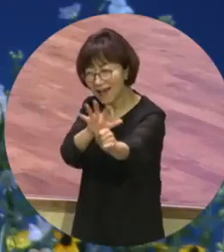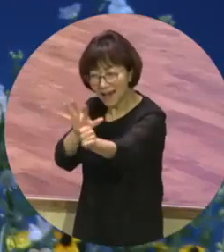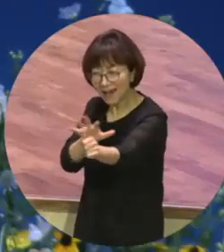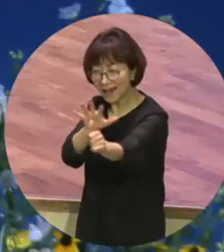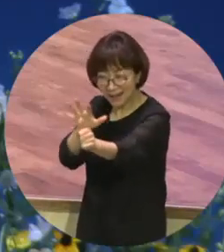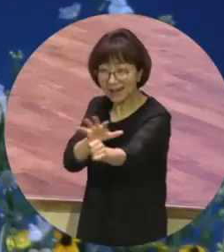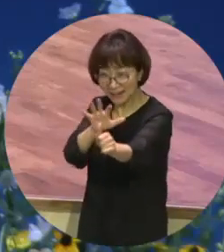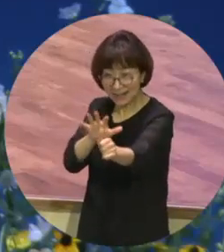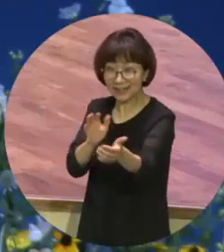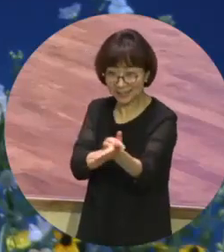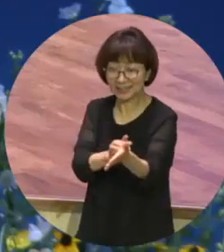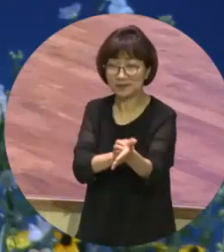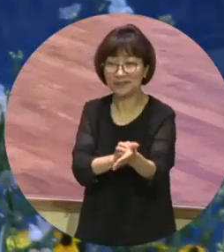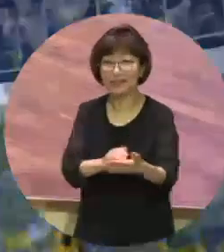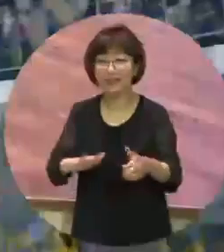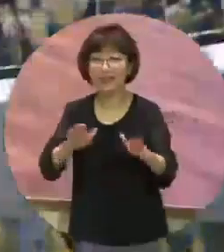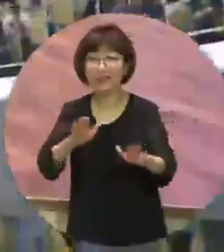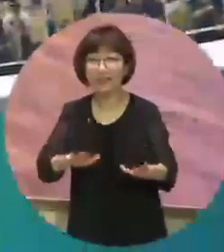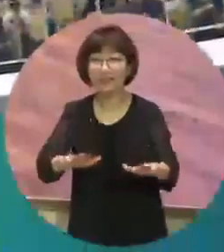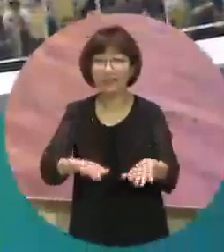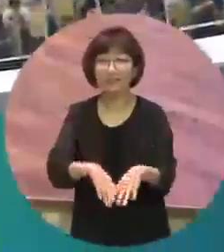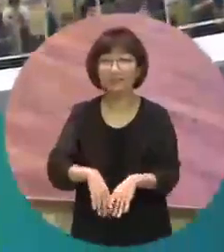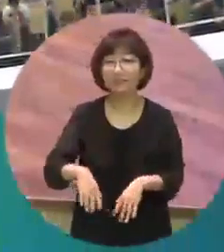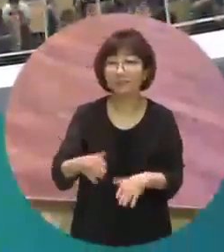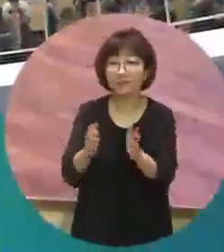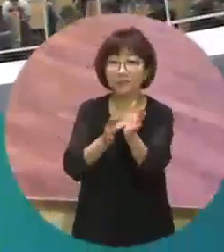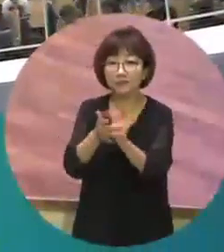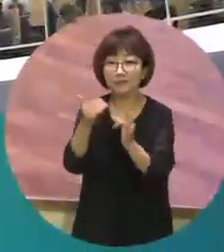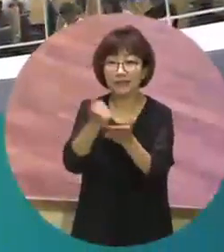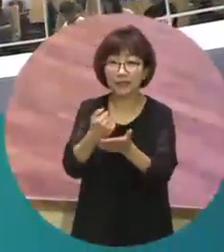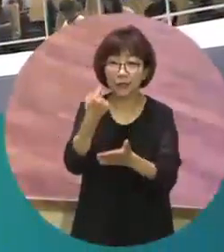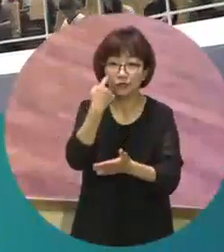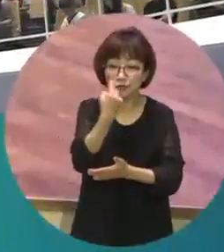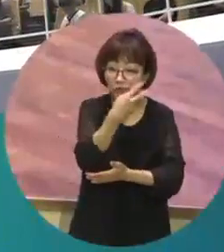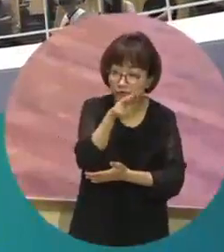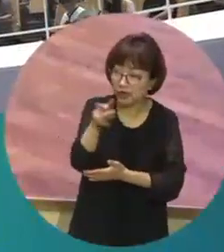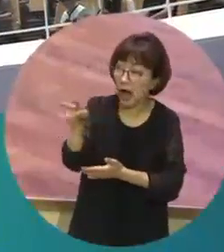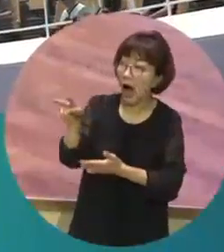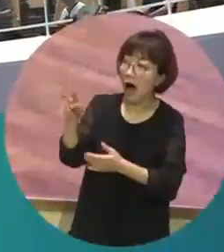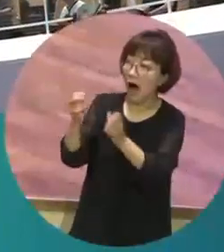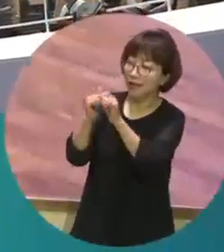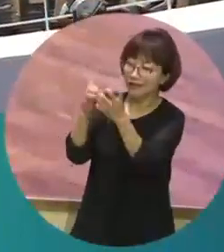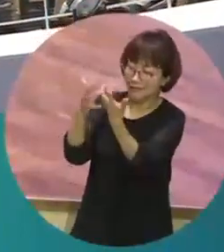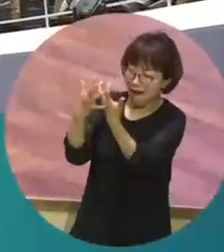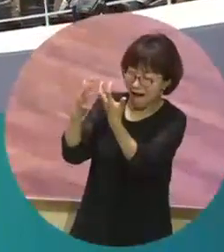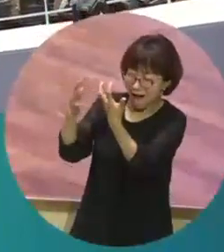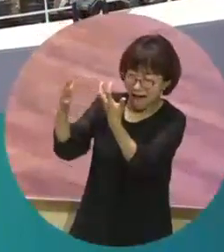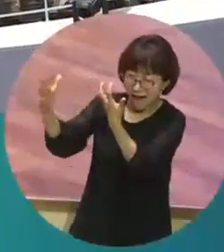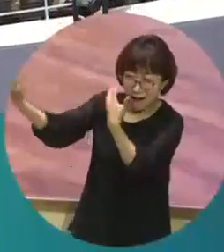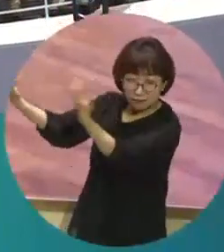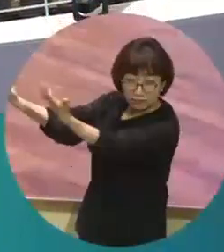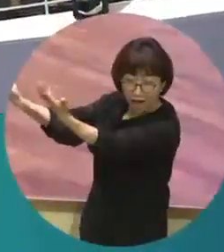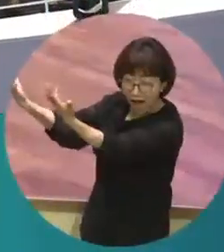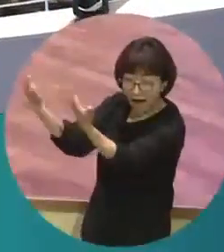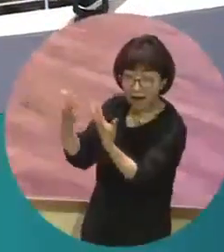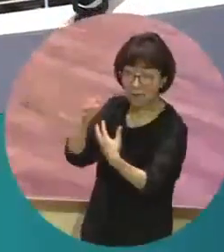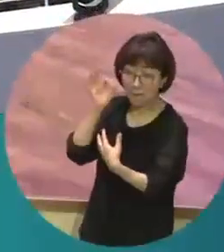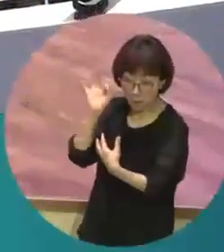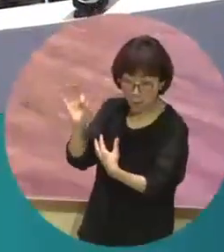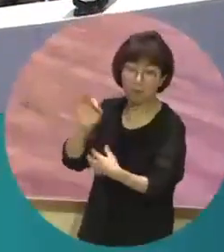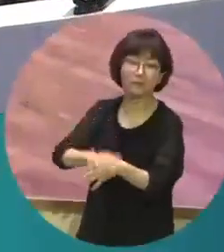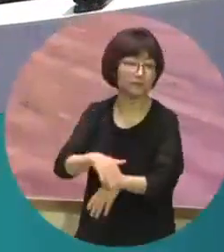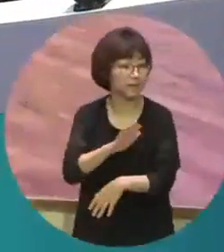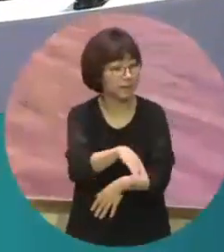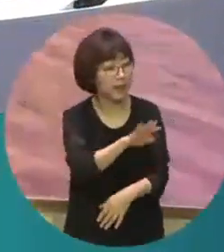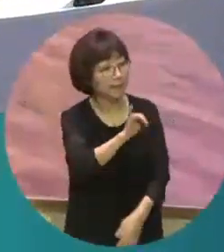몰려들었습니다. 자, 5절 봅니다. 예수께서 눈을 들어 큰 무리가 자기에게로 오는 것을 보시고 빌립에게 이르시되